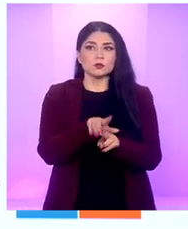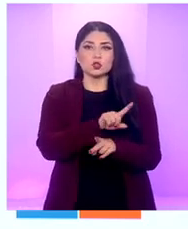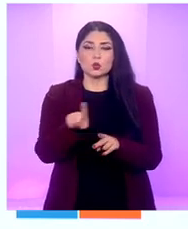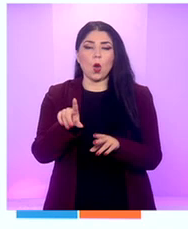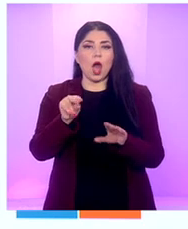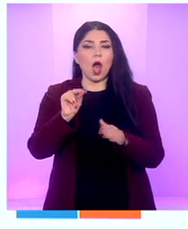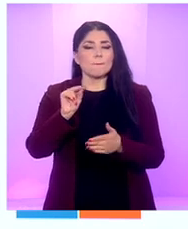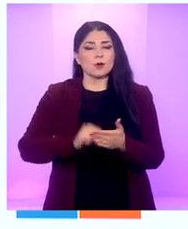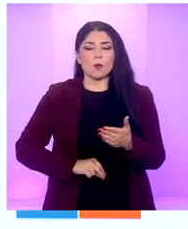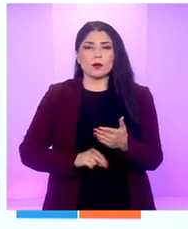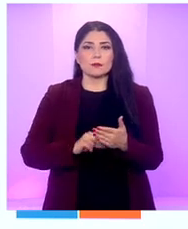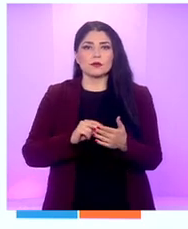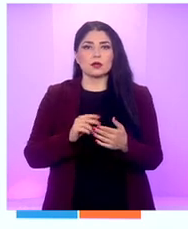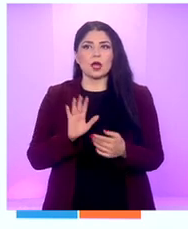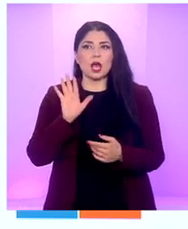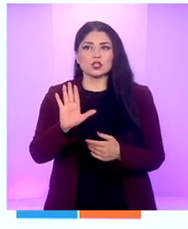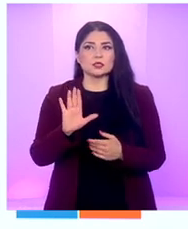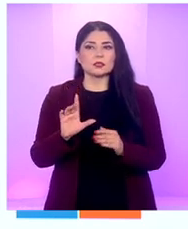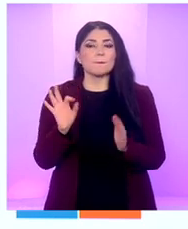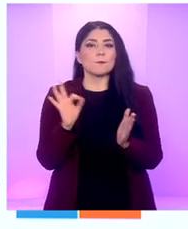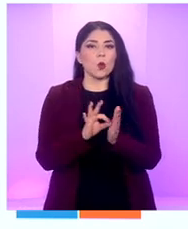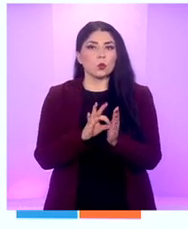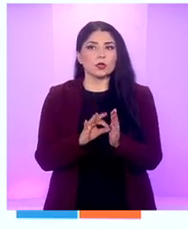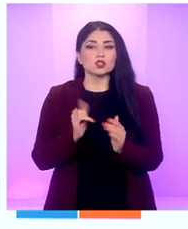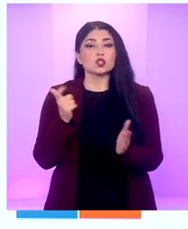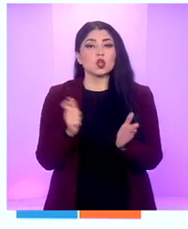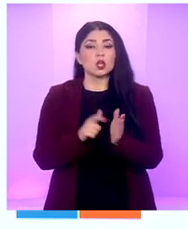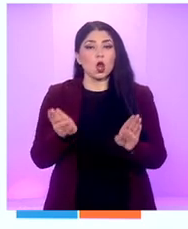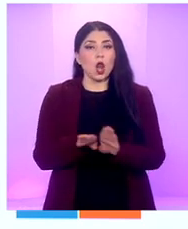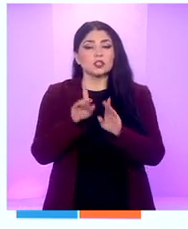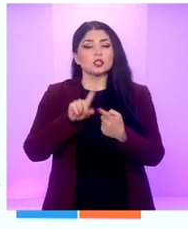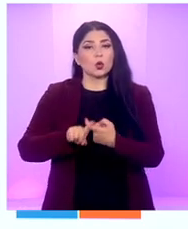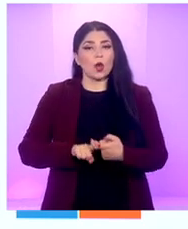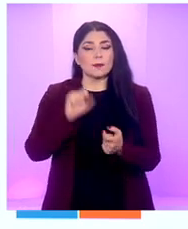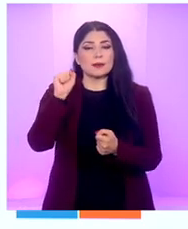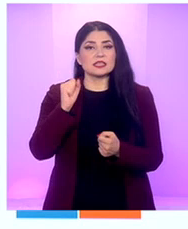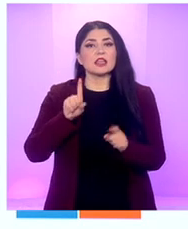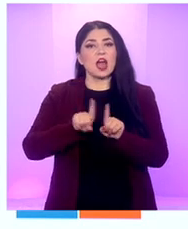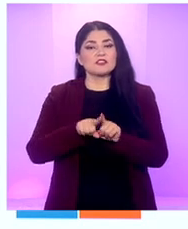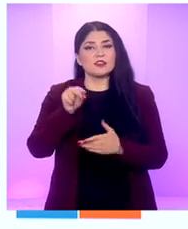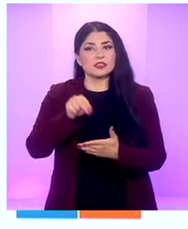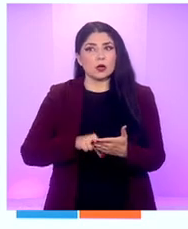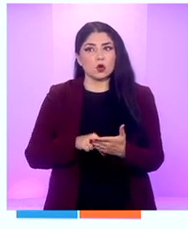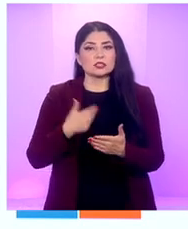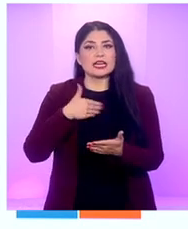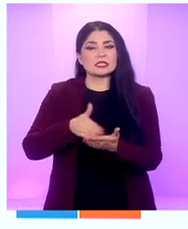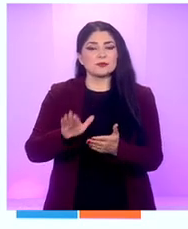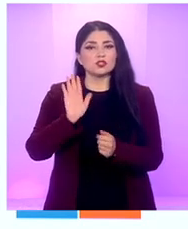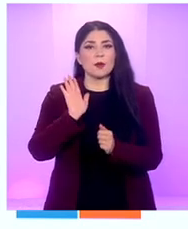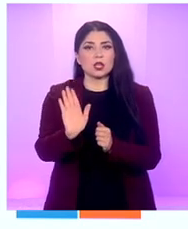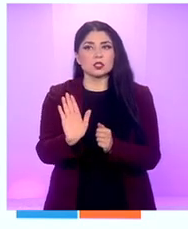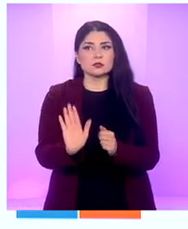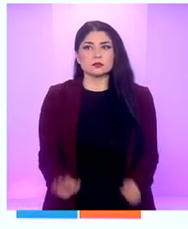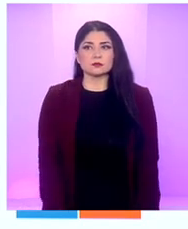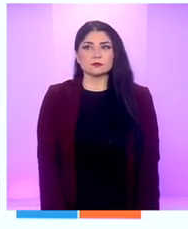de a nu permite intrarea în vigoare a acestei chestii inițiativei și solicităm colegilor din coalitia sa sustina respingerea acestei